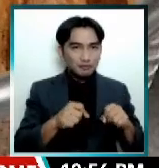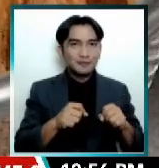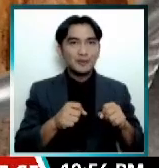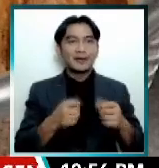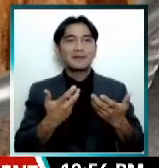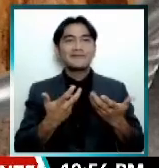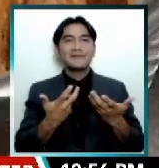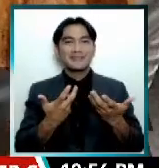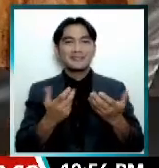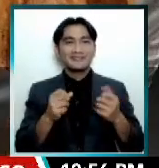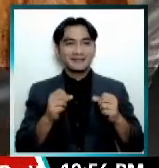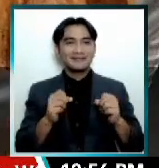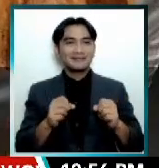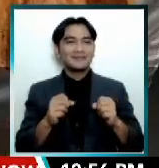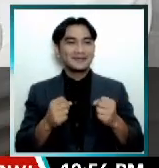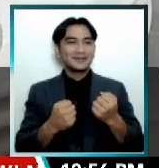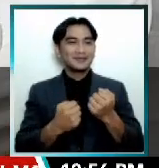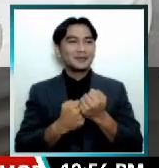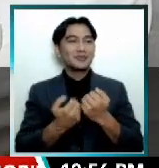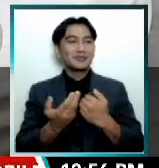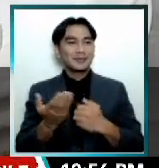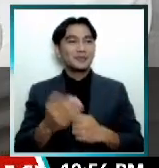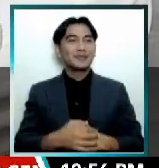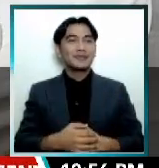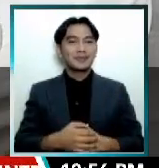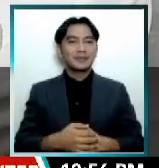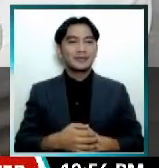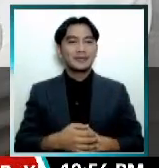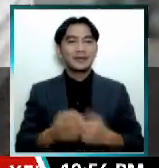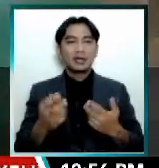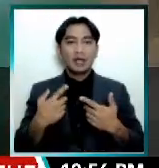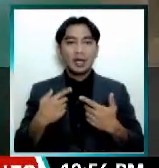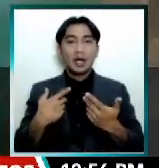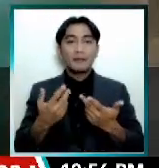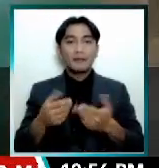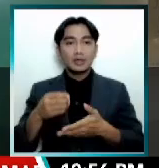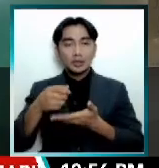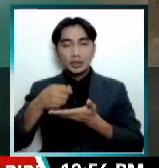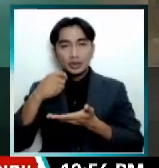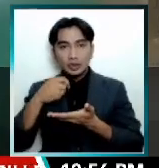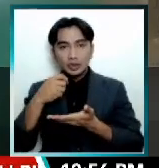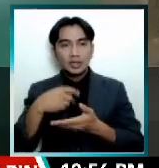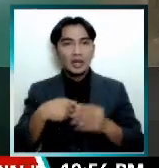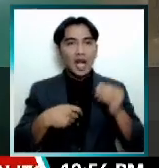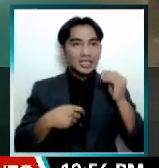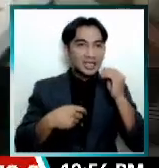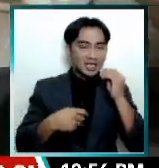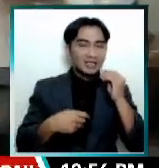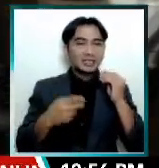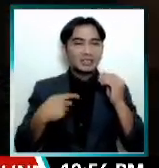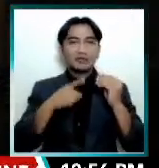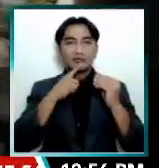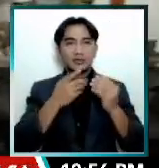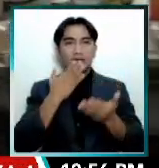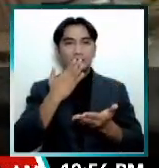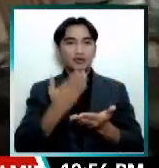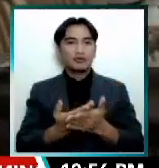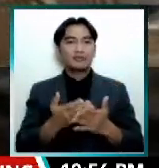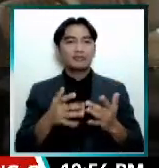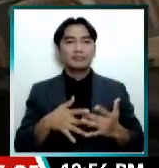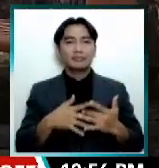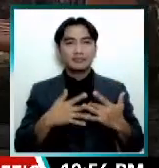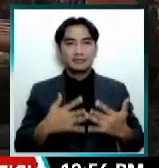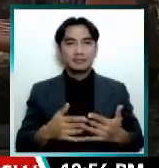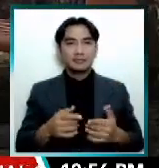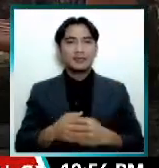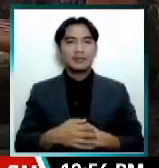Ipinagmamalaki rin nila ang homemade potato chips. Pati drinks tulad nitong cucumber blast na good for the heart daw. Pet-friendly rin ang lugar